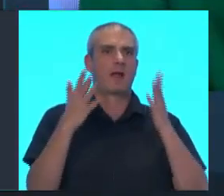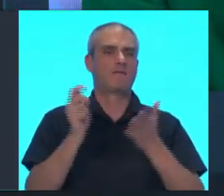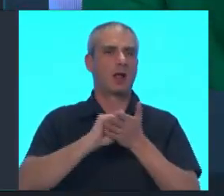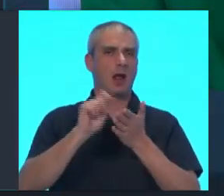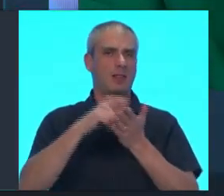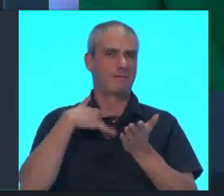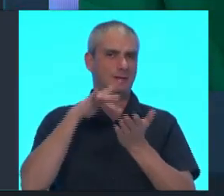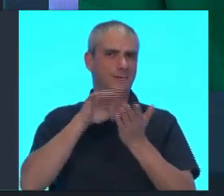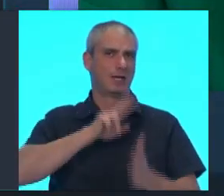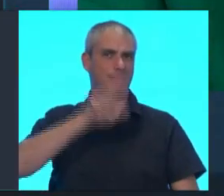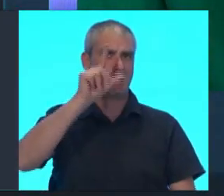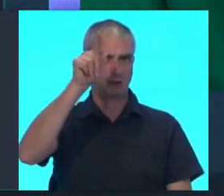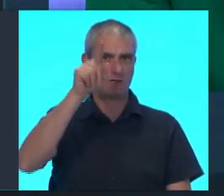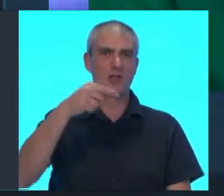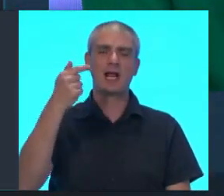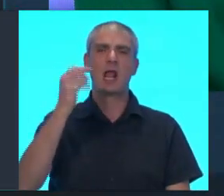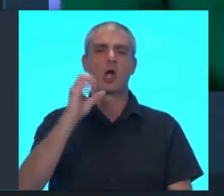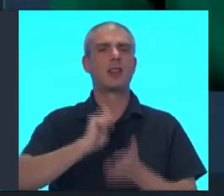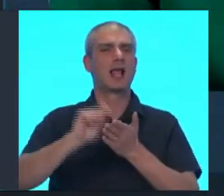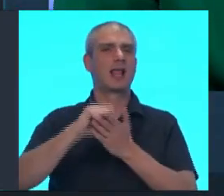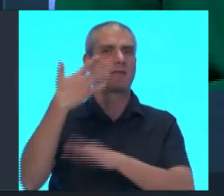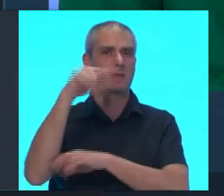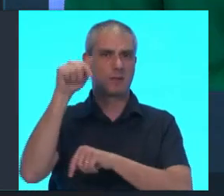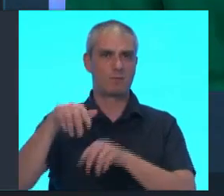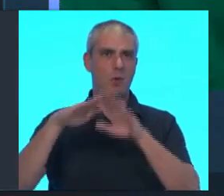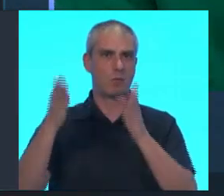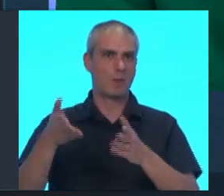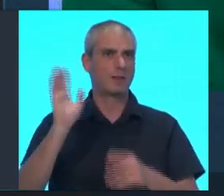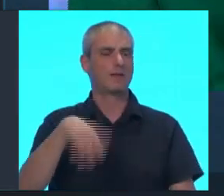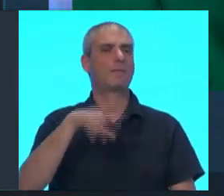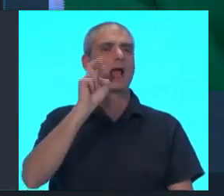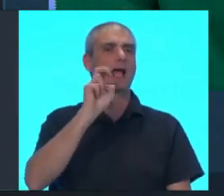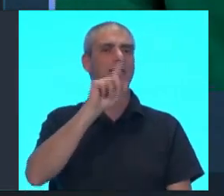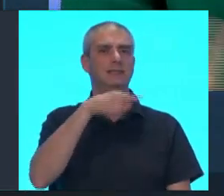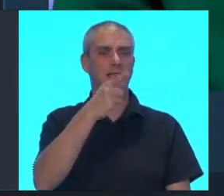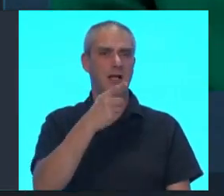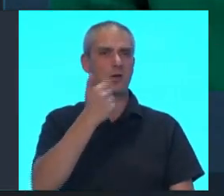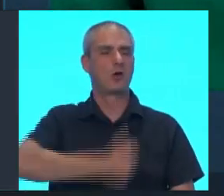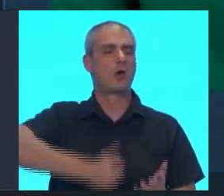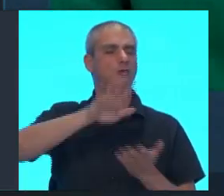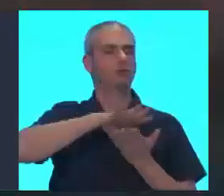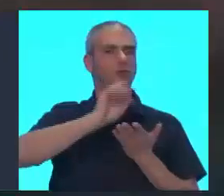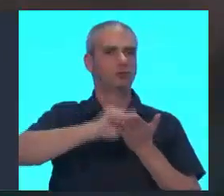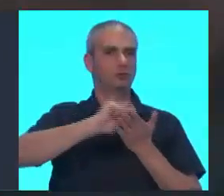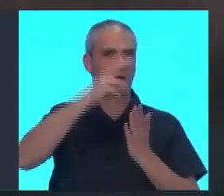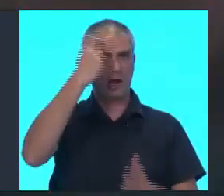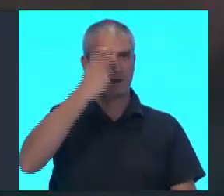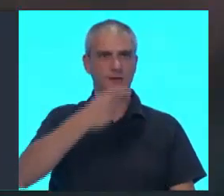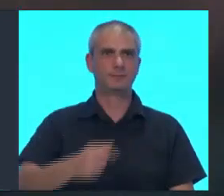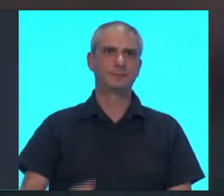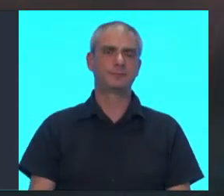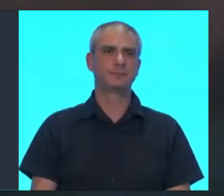אמשלג בגבול הצפון, גילי כהן כתבתנו המדינית, איתנו כאן באולפן, גם איתך אירן זינגר, ראש תחום הערבים, אנחנו מתחילים איתך גילי בעניין